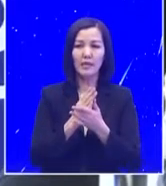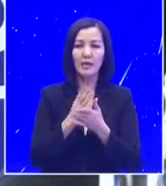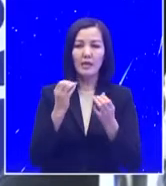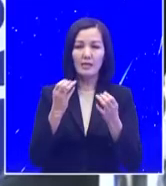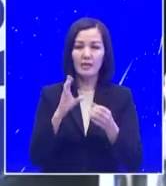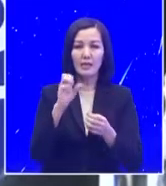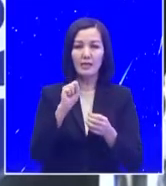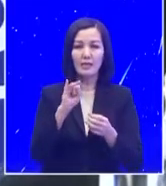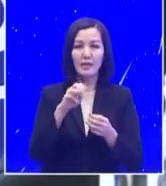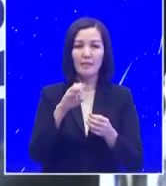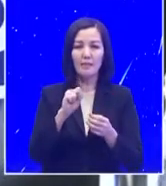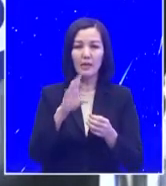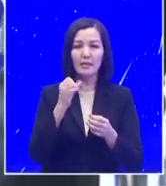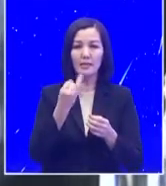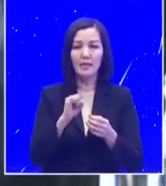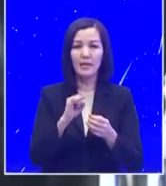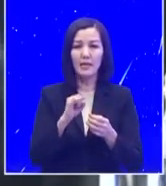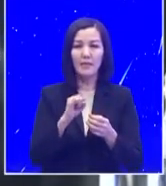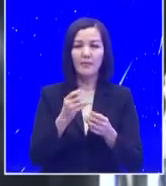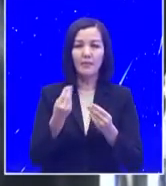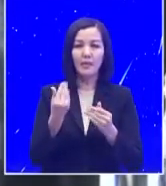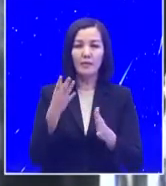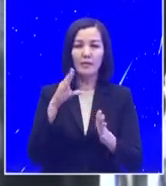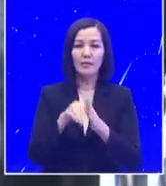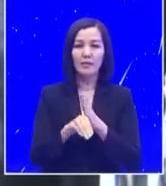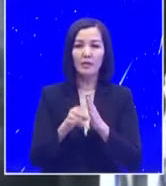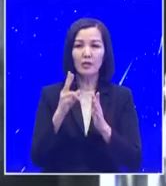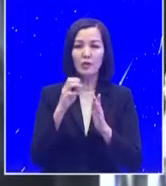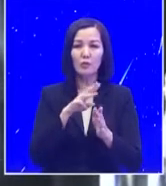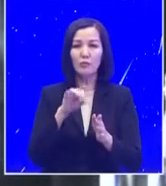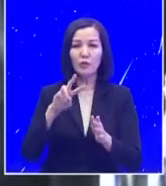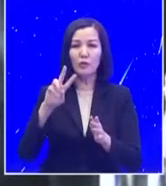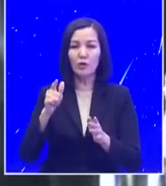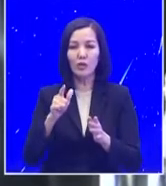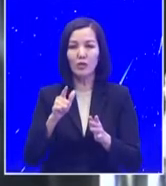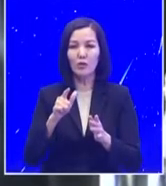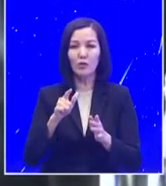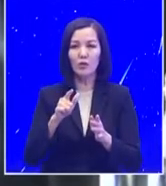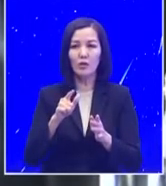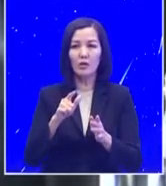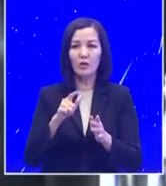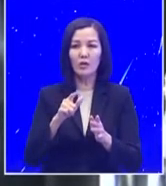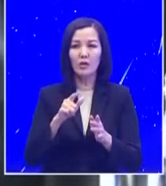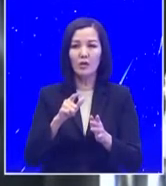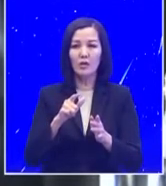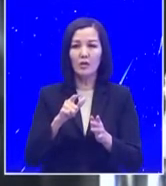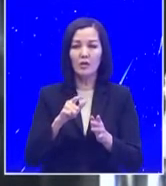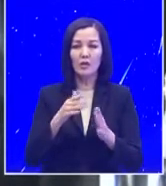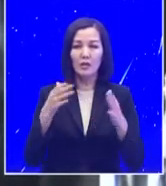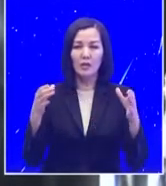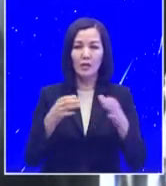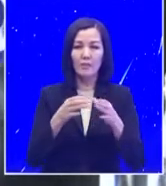Саймасай ауылдық округінде жалпы инвестициялық суммасы 200 миллион теңгені құрайтын Ассати Ранчо